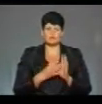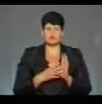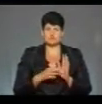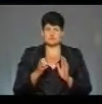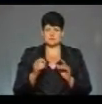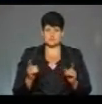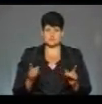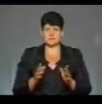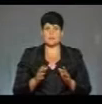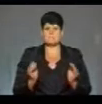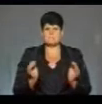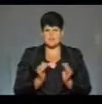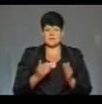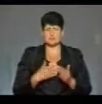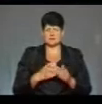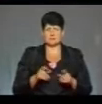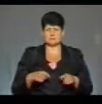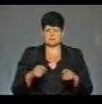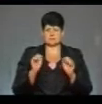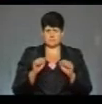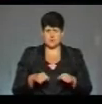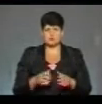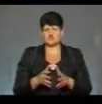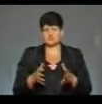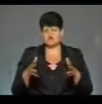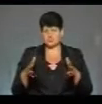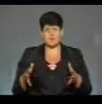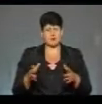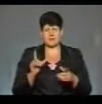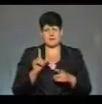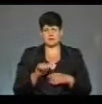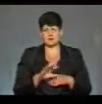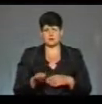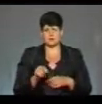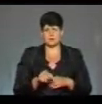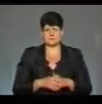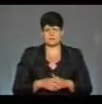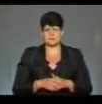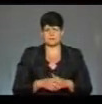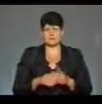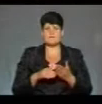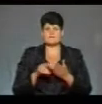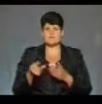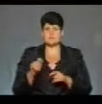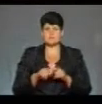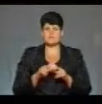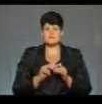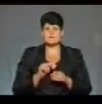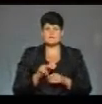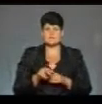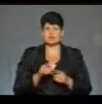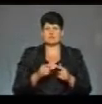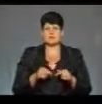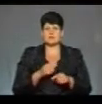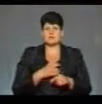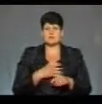Ну, маленька коляска, вузька, активна, сюди пройде. А якщо широка коляска, то не пройде сюди. Волонтери перевіряють вхід до відділення «Приватбанку»